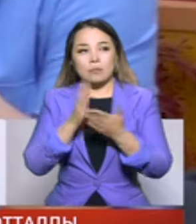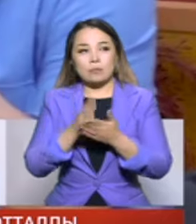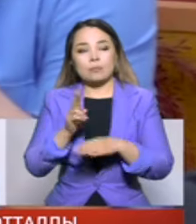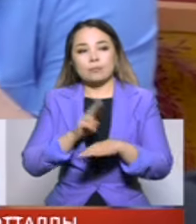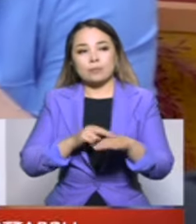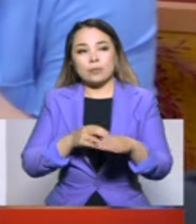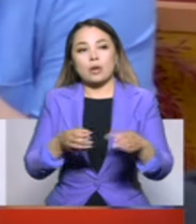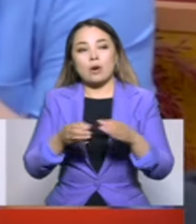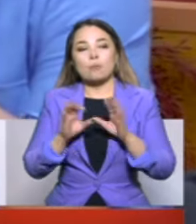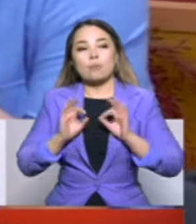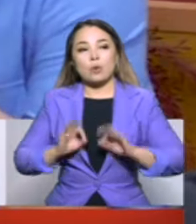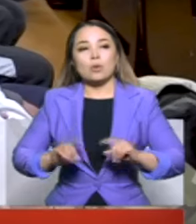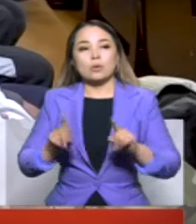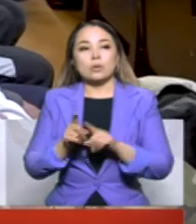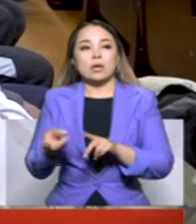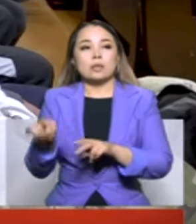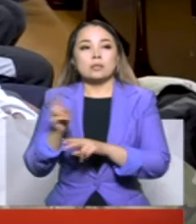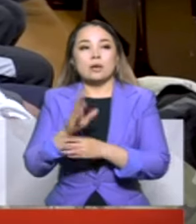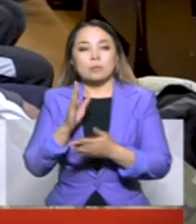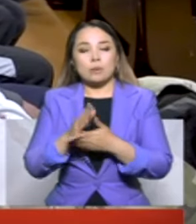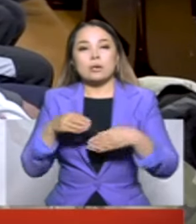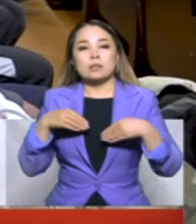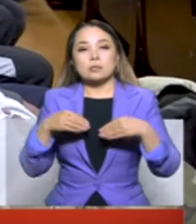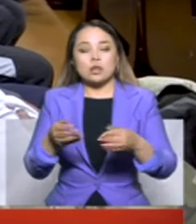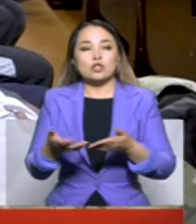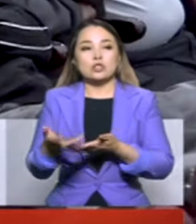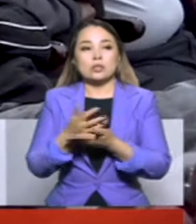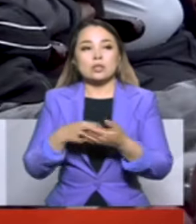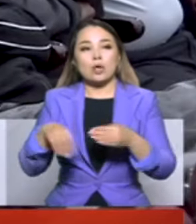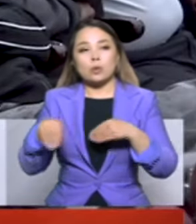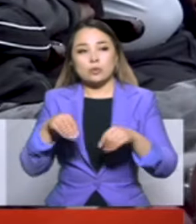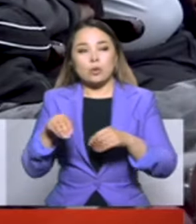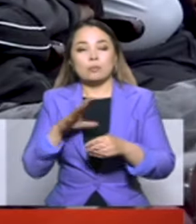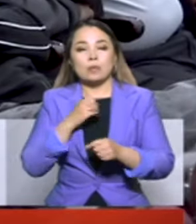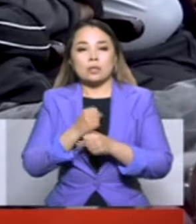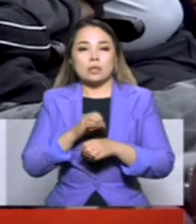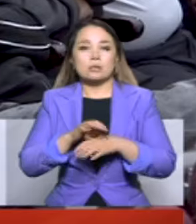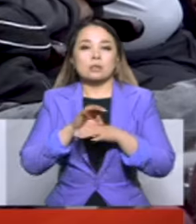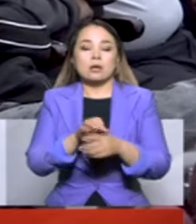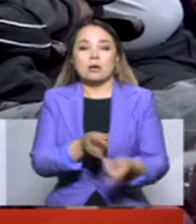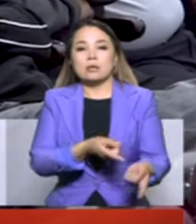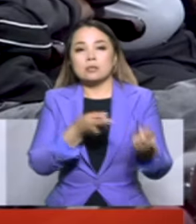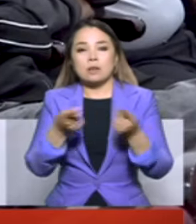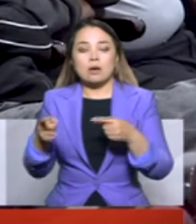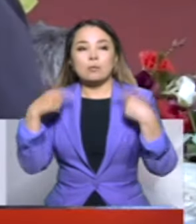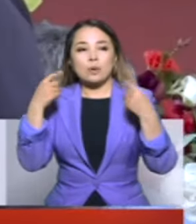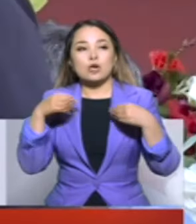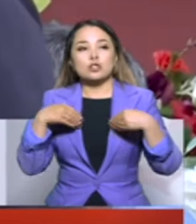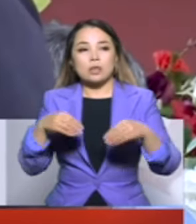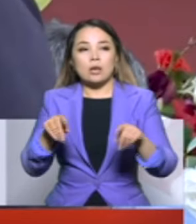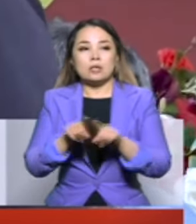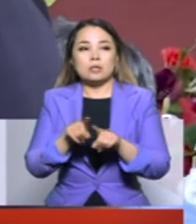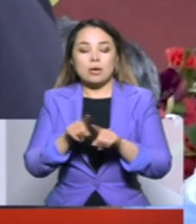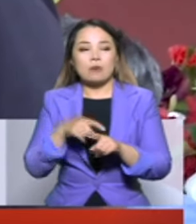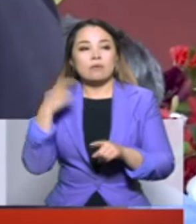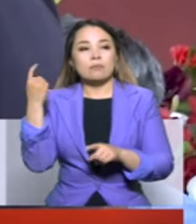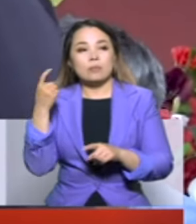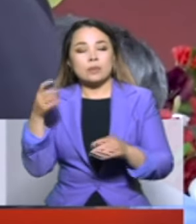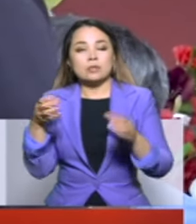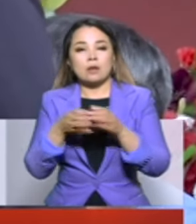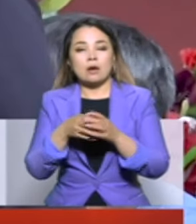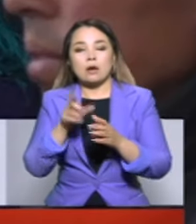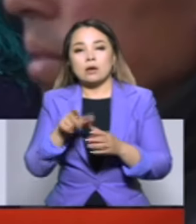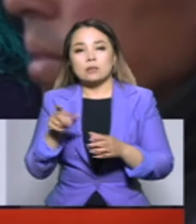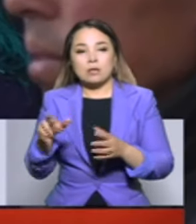бастығы прокурорларға дейін келді. Себебі егіні жиналып, топырағы сүрлемге аударылған жерге мал жайды деген желеумен жергілікті фермер ауылдың